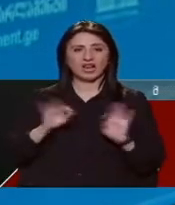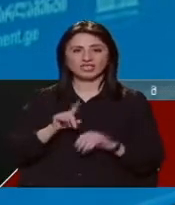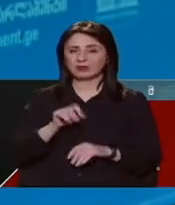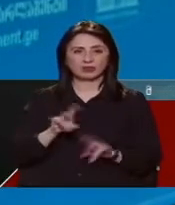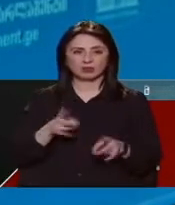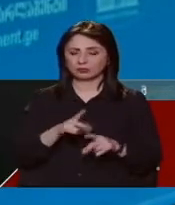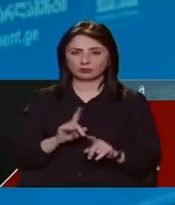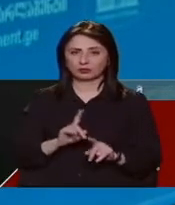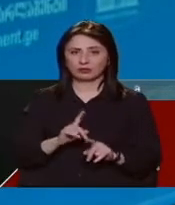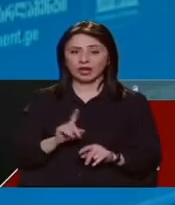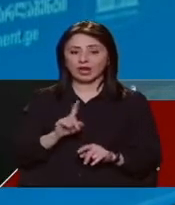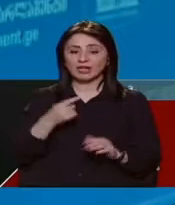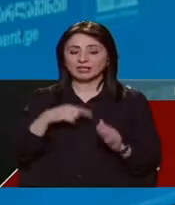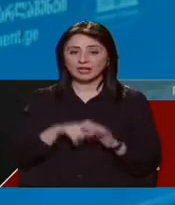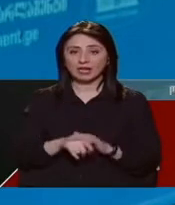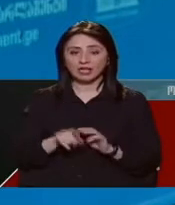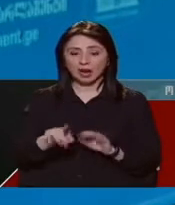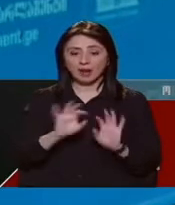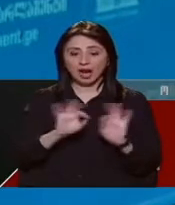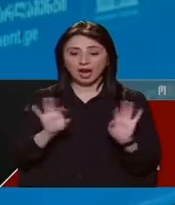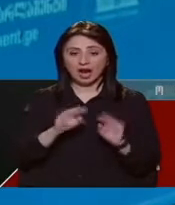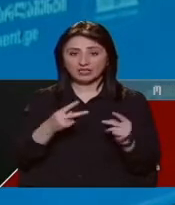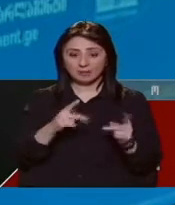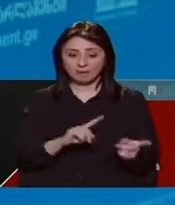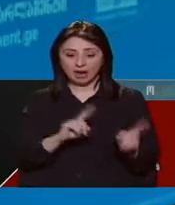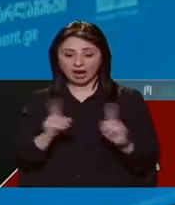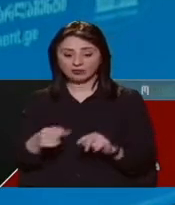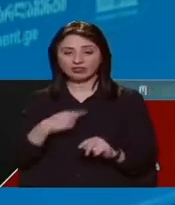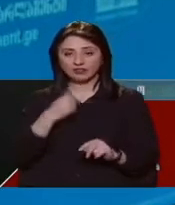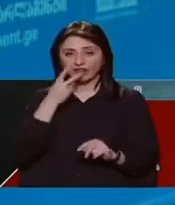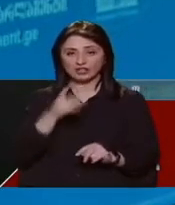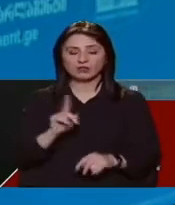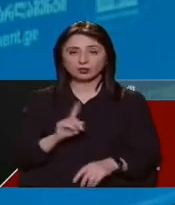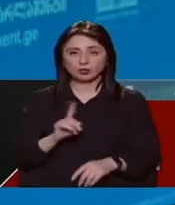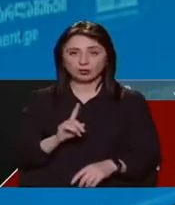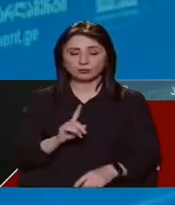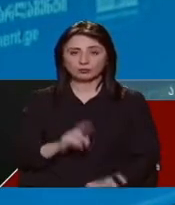Kamo, Radgan, Amgans Hadevis Parlevrat, Tony Hedotrom,